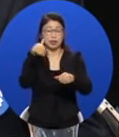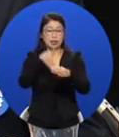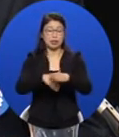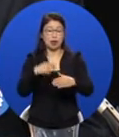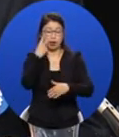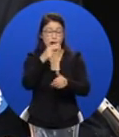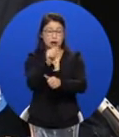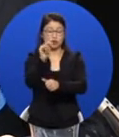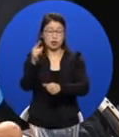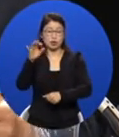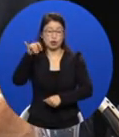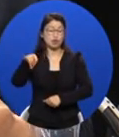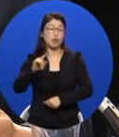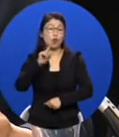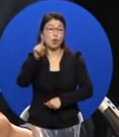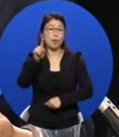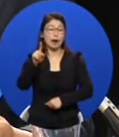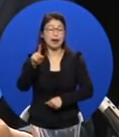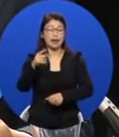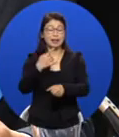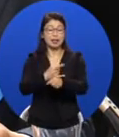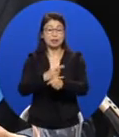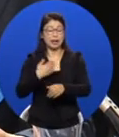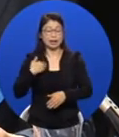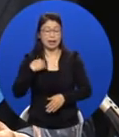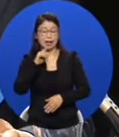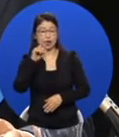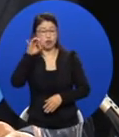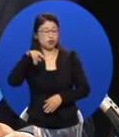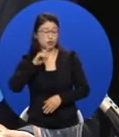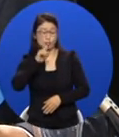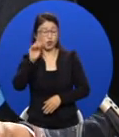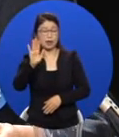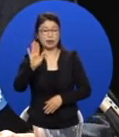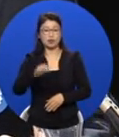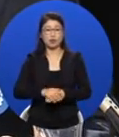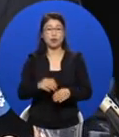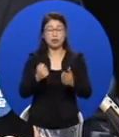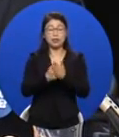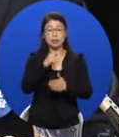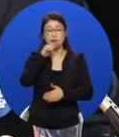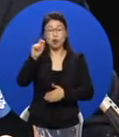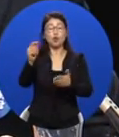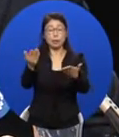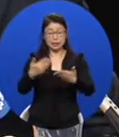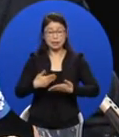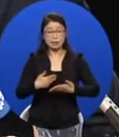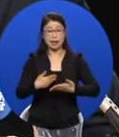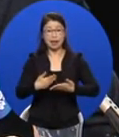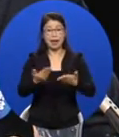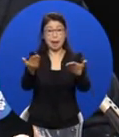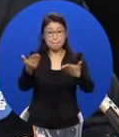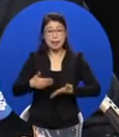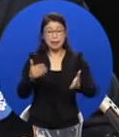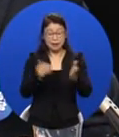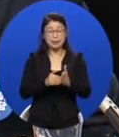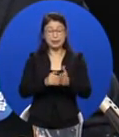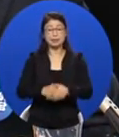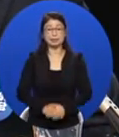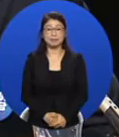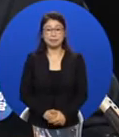측에서 고발해서 제가 선관위 고발한 건 아니고요. 선관위 측에서 경고를 받았습니다. 예, 경고 받아서 그걸로 됐어요.